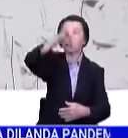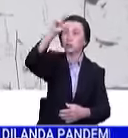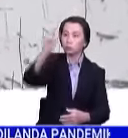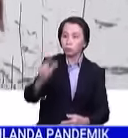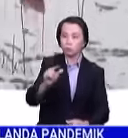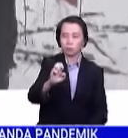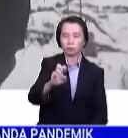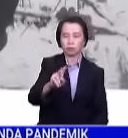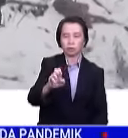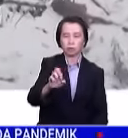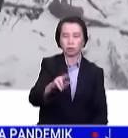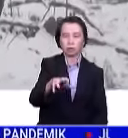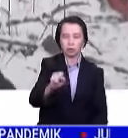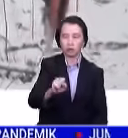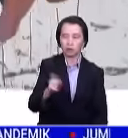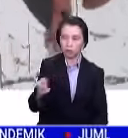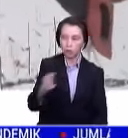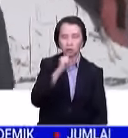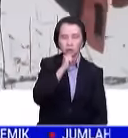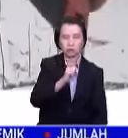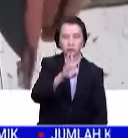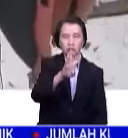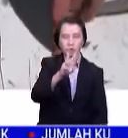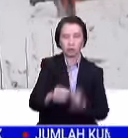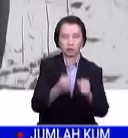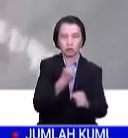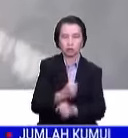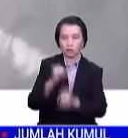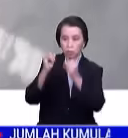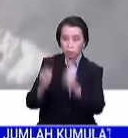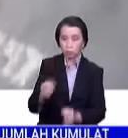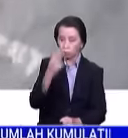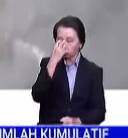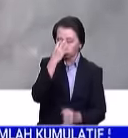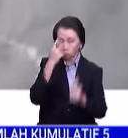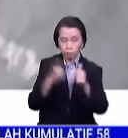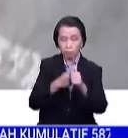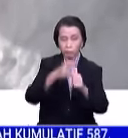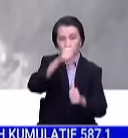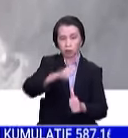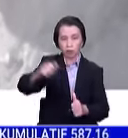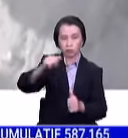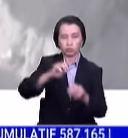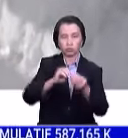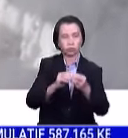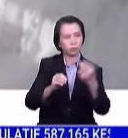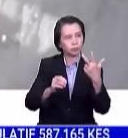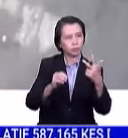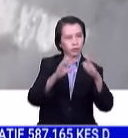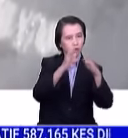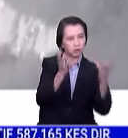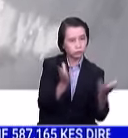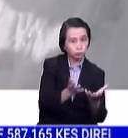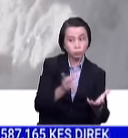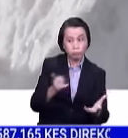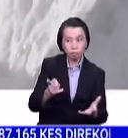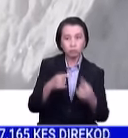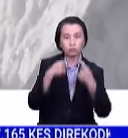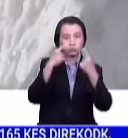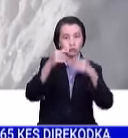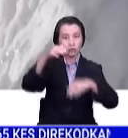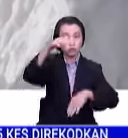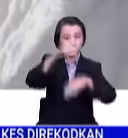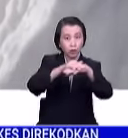Everest. Zhang Hong, 46 tahun, menjadi individu buta pertama di Asia dan ketiga di dunia yang berjaya menawan